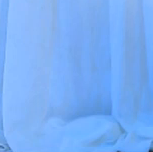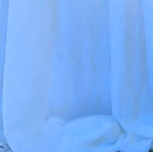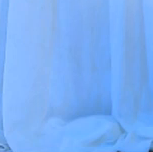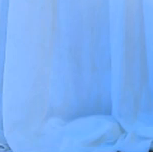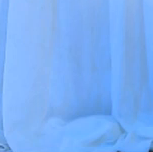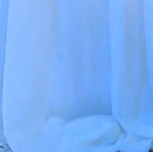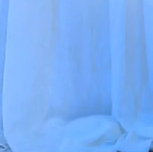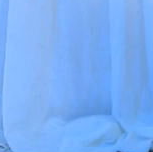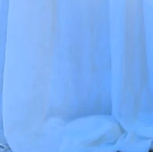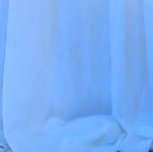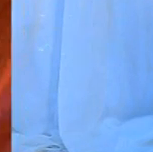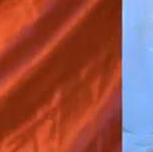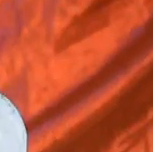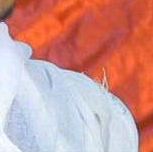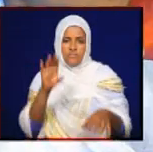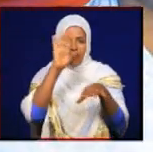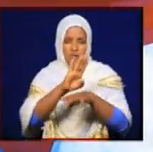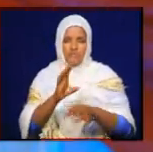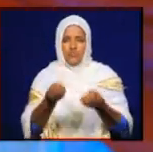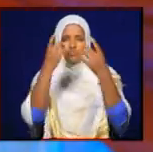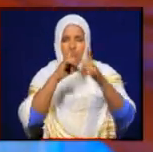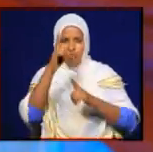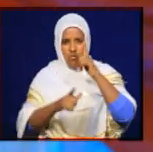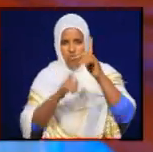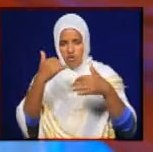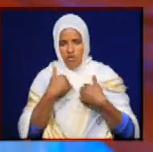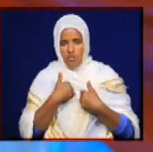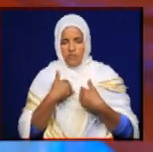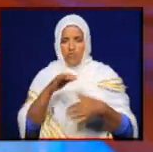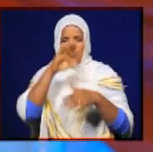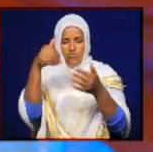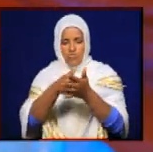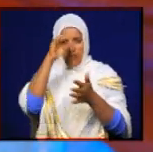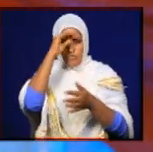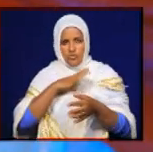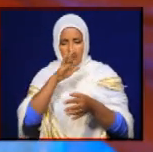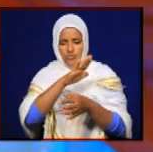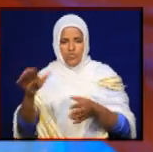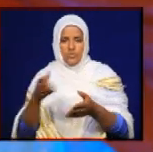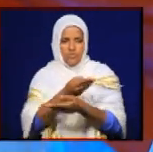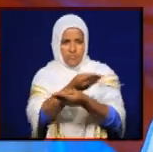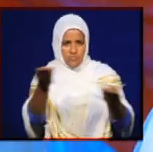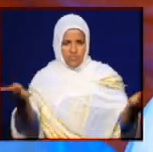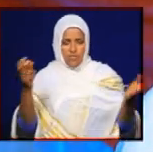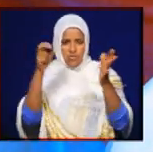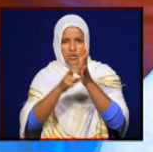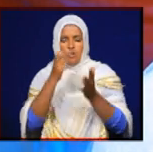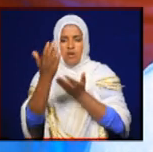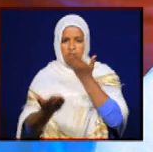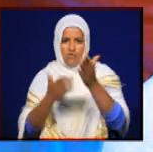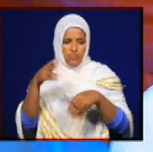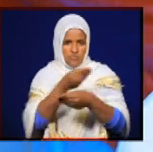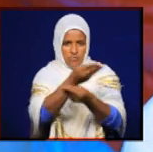በወንጌል ማመኔ። ቤተ ክርስቲያን ብዙ ቋንቋ አላት። ሁሉንም የሰው ልጆችን ማዳረስ